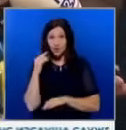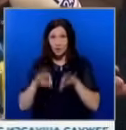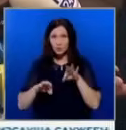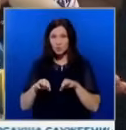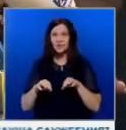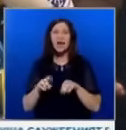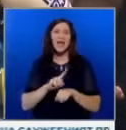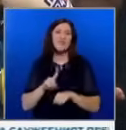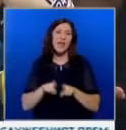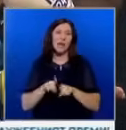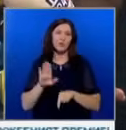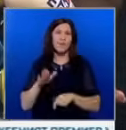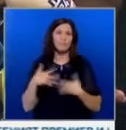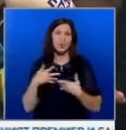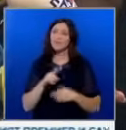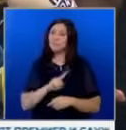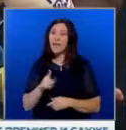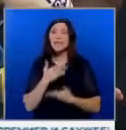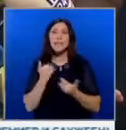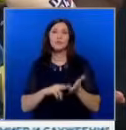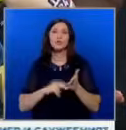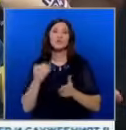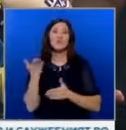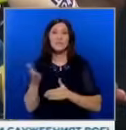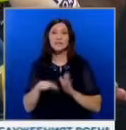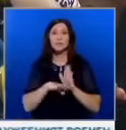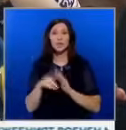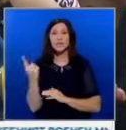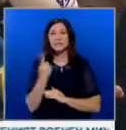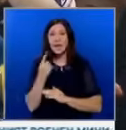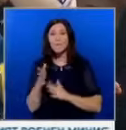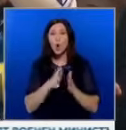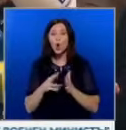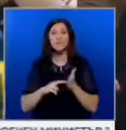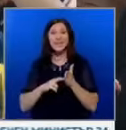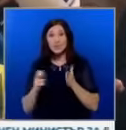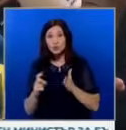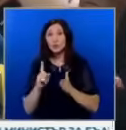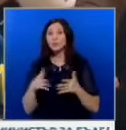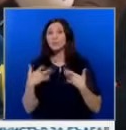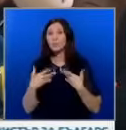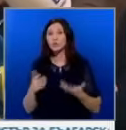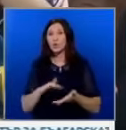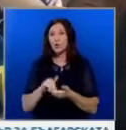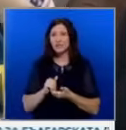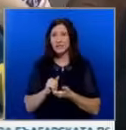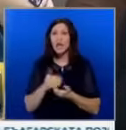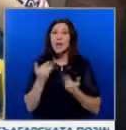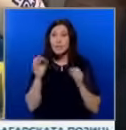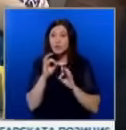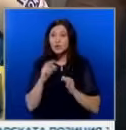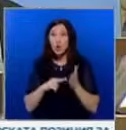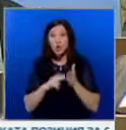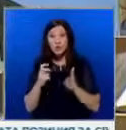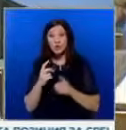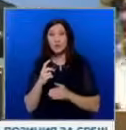днес, както ви е пожелал? Не, няма да изключвам тези депутати. Само хора са изключени, които са ги поискани от организациите. Няма нито един изключен от